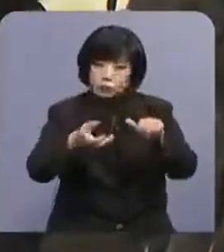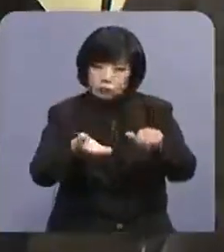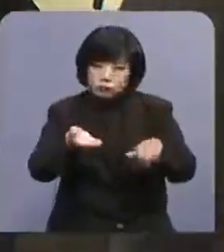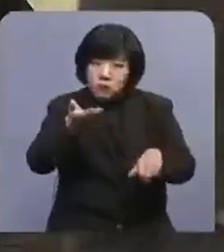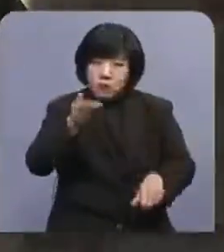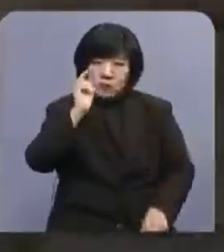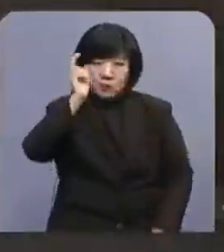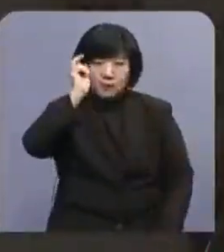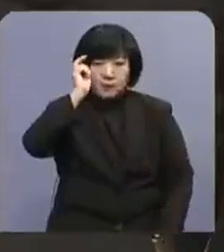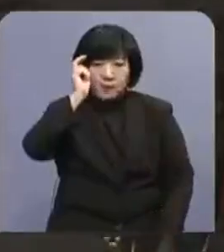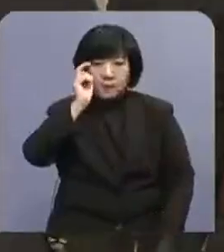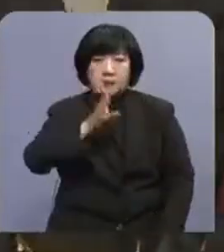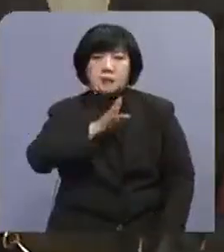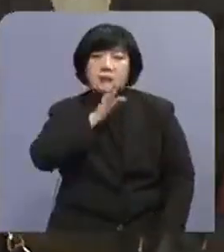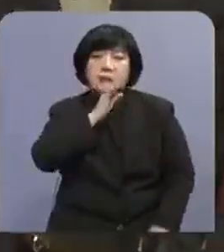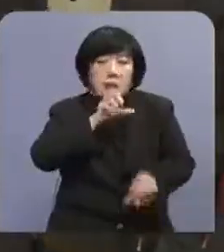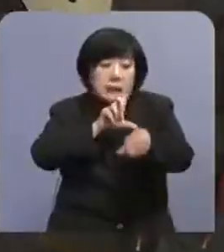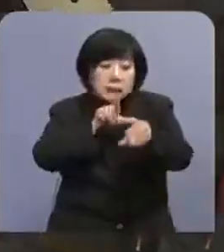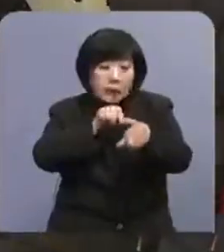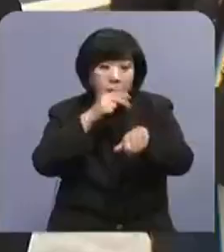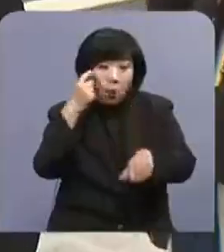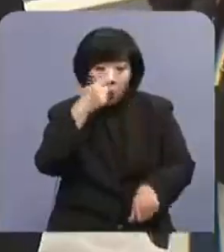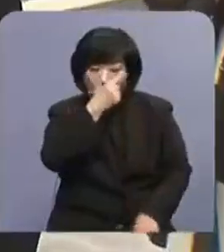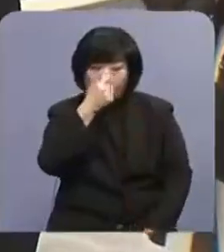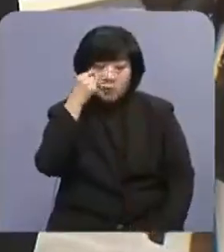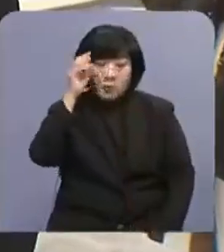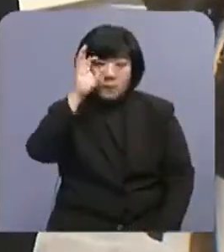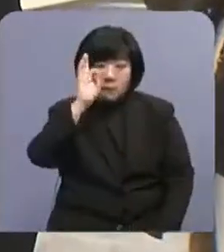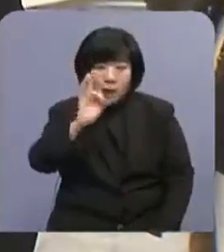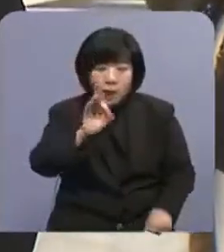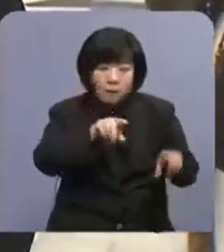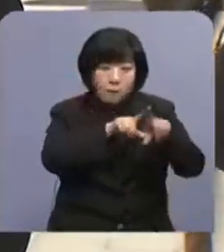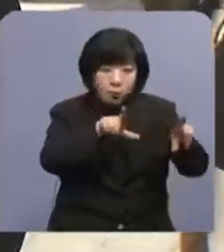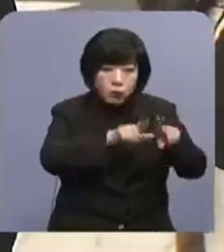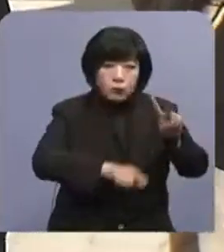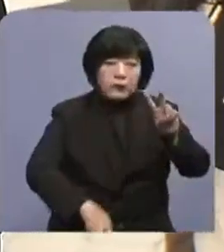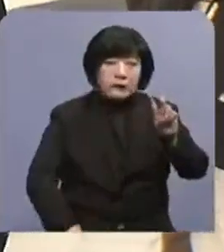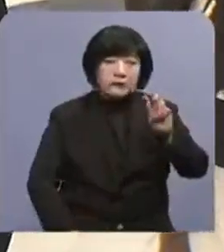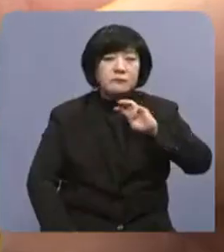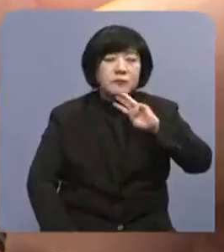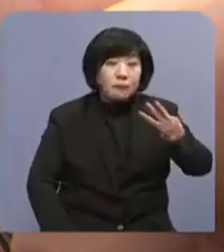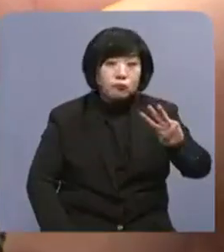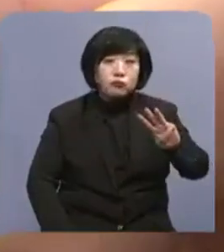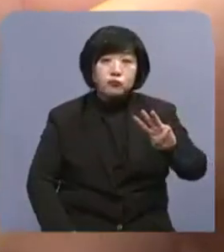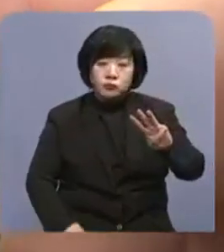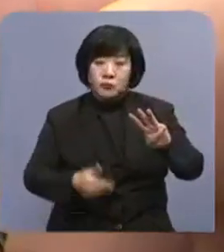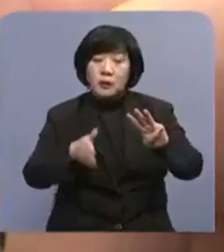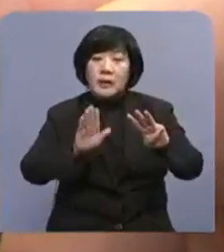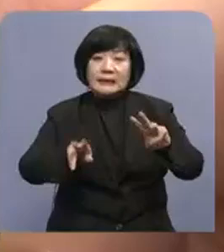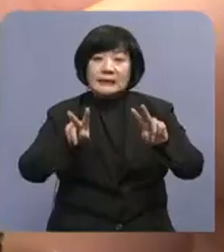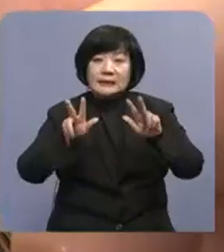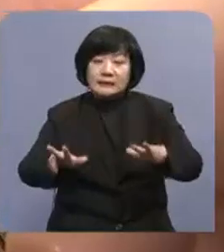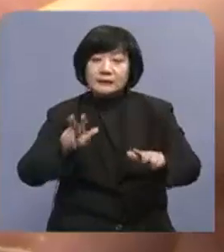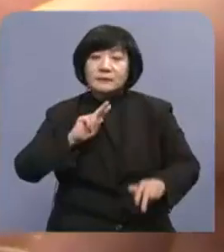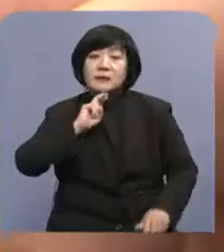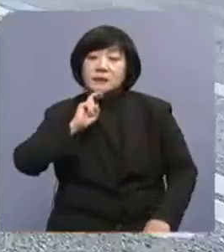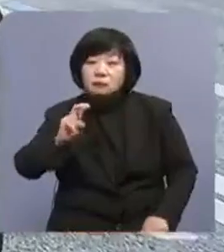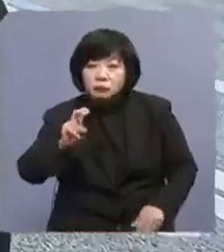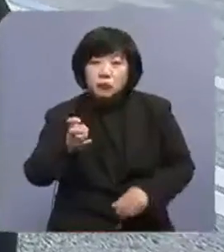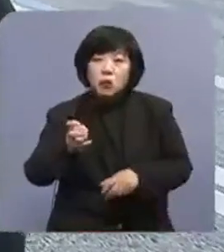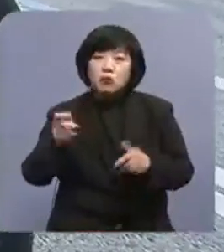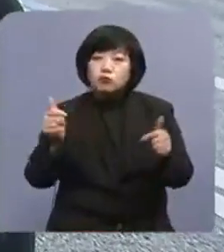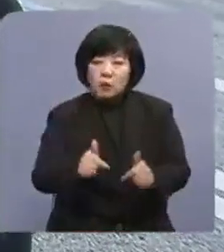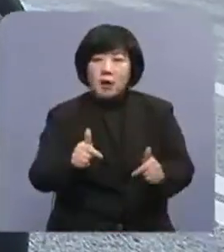내다봤습니다. 실제 시간을 재봤더니 평소 23분 정도 걸리던 길이 20분 내로 줄어들었습니다.